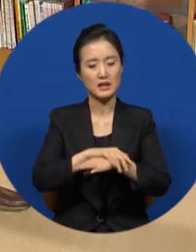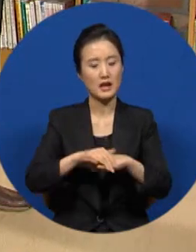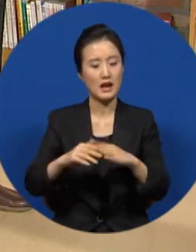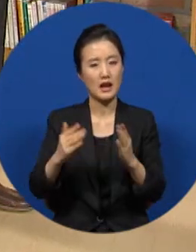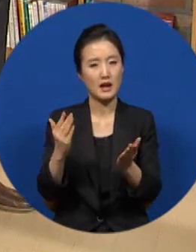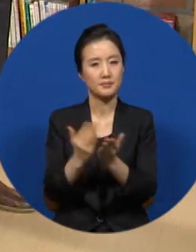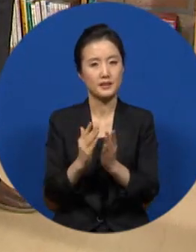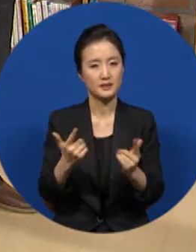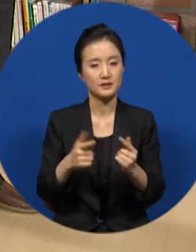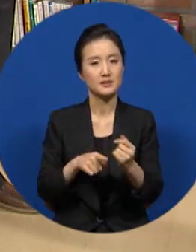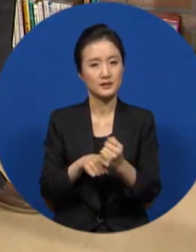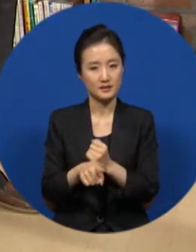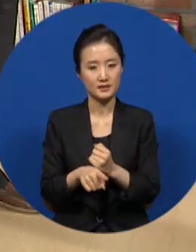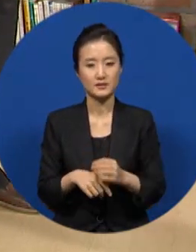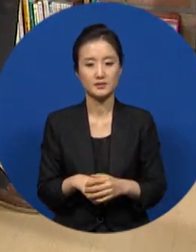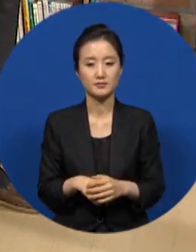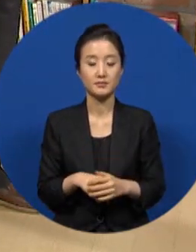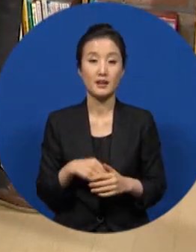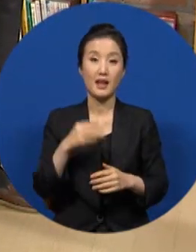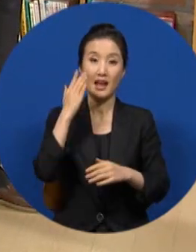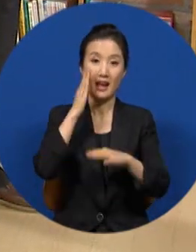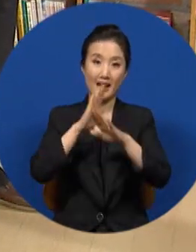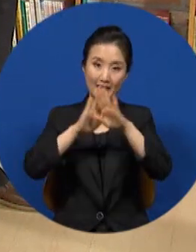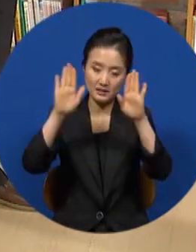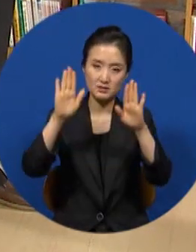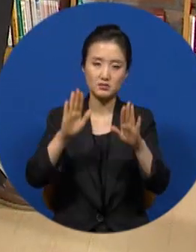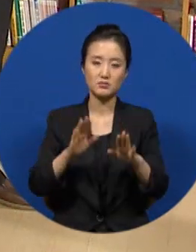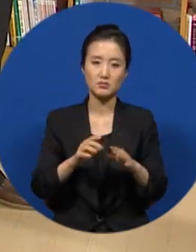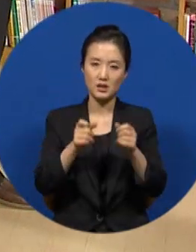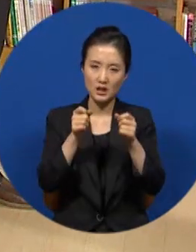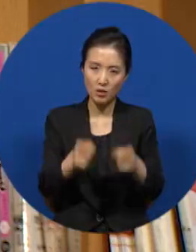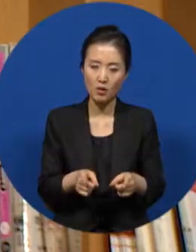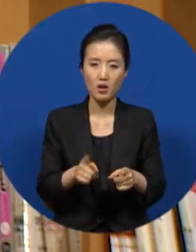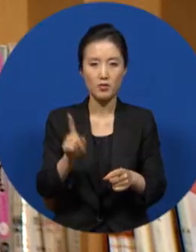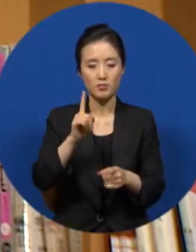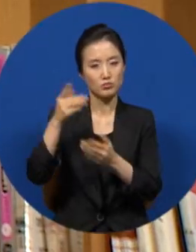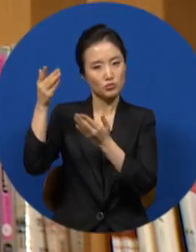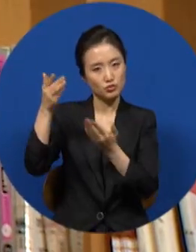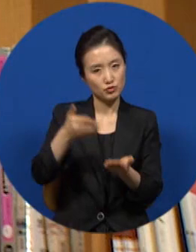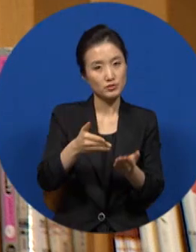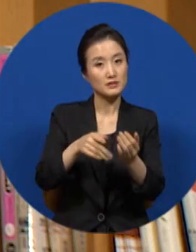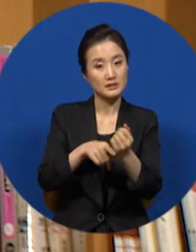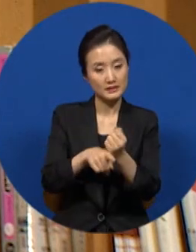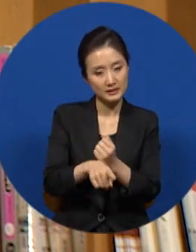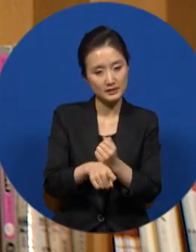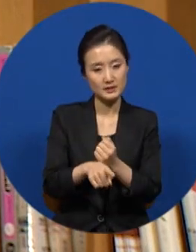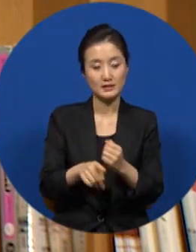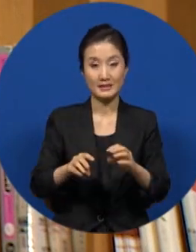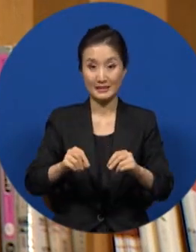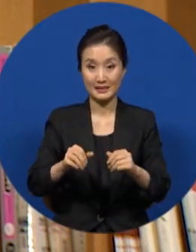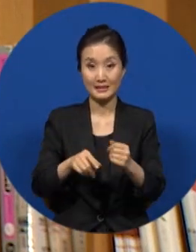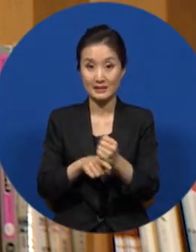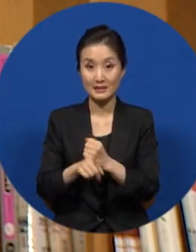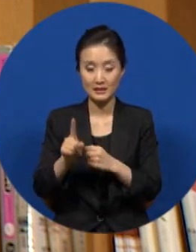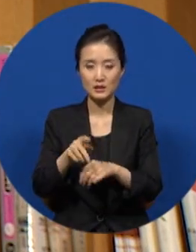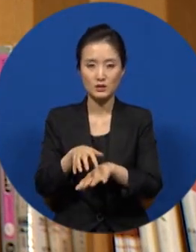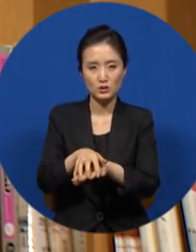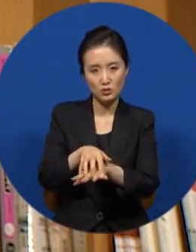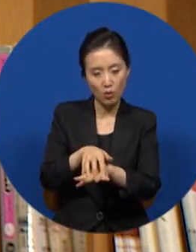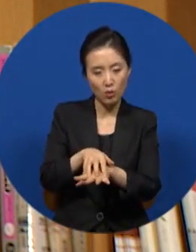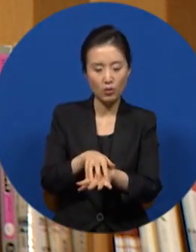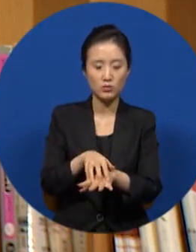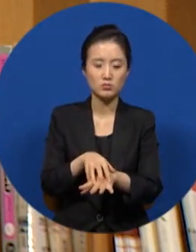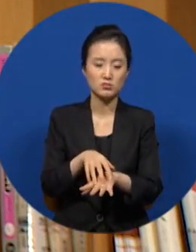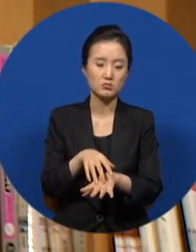그래서 하늘은 천부적인 재능을 주고 기회를 주고 타이밍 같은 개념이라면 땅은 그 조직과 소속되어 있는 뭐 예를 들어